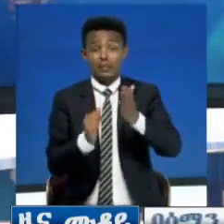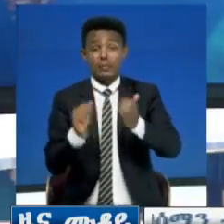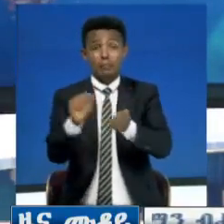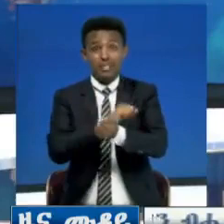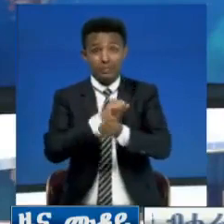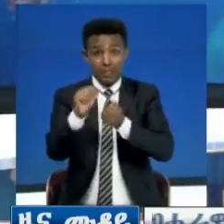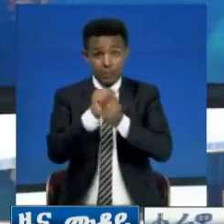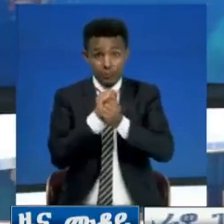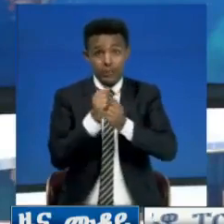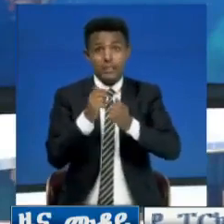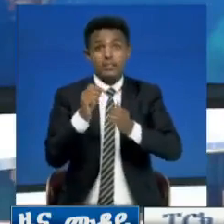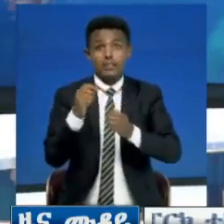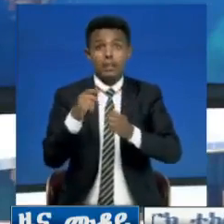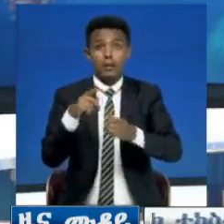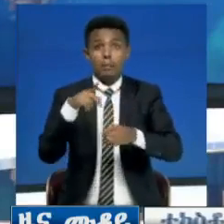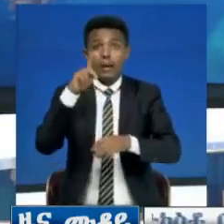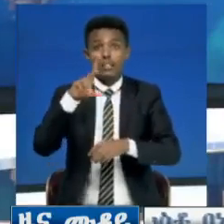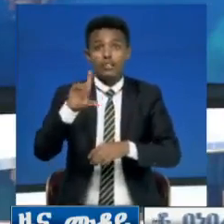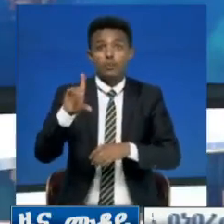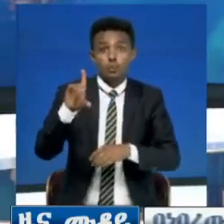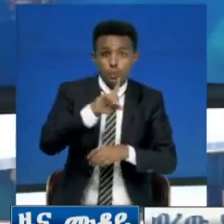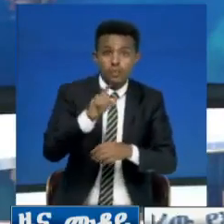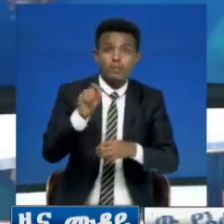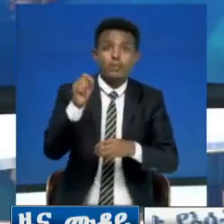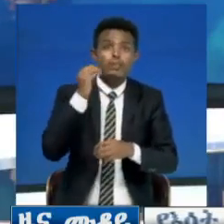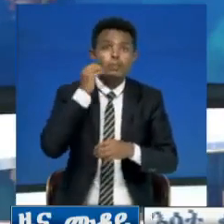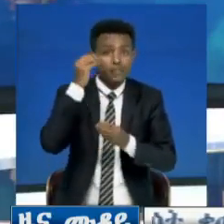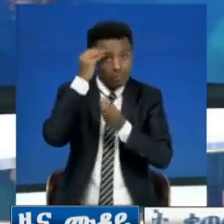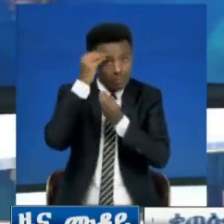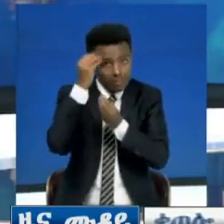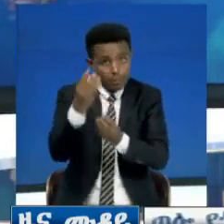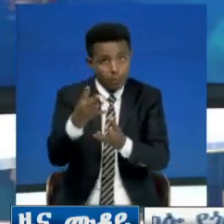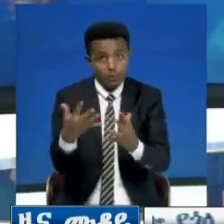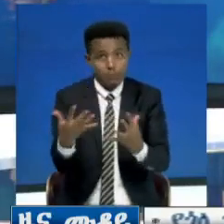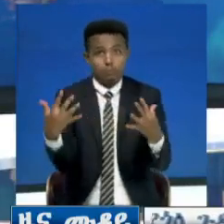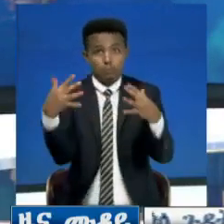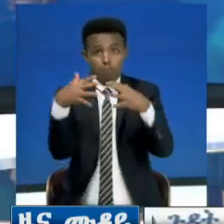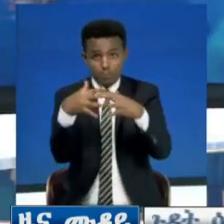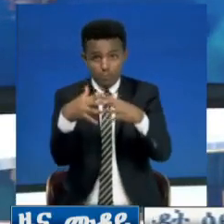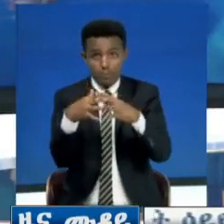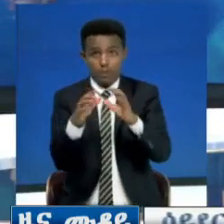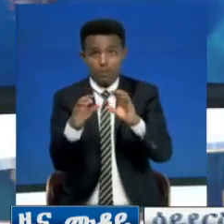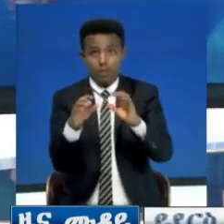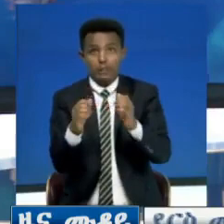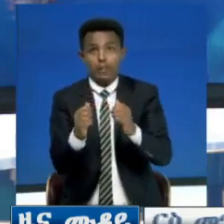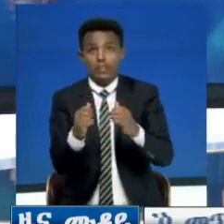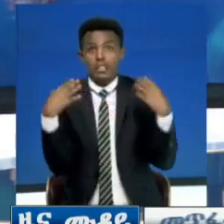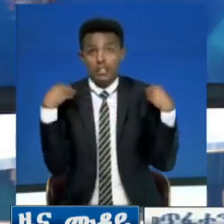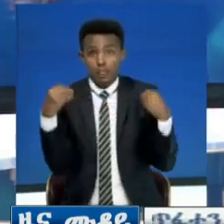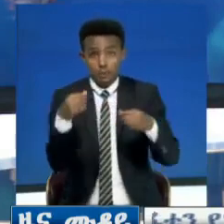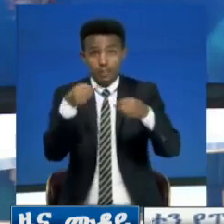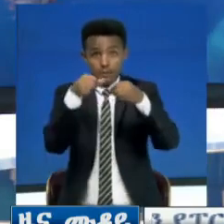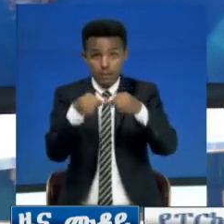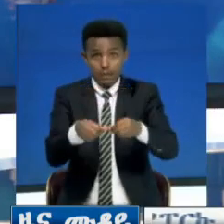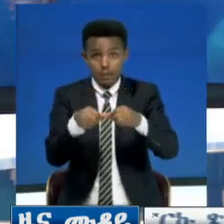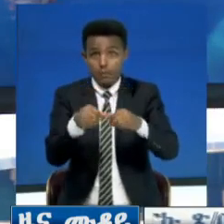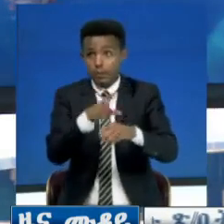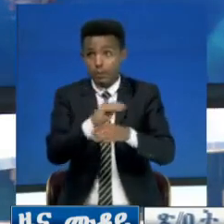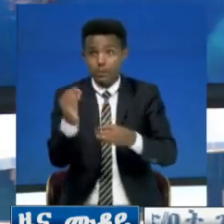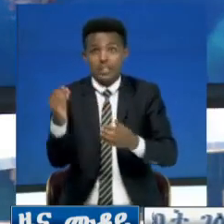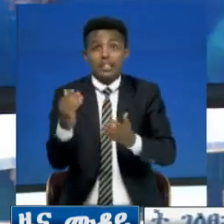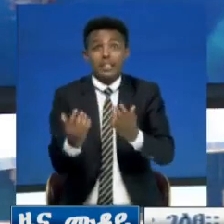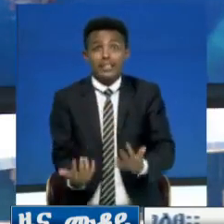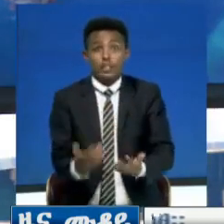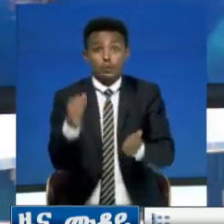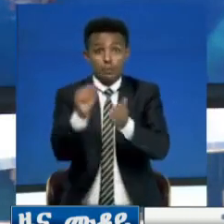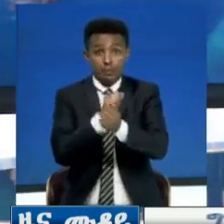ገለጸ። ከጥበቃ አካላት ጋር በቅርበት ተቀናጅተው የፓርኩን ደህንነት እንደሚጠብቁም እሳቱን በማጥፋት የተሳተፉ አካላት